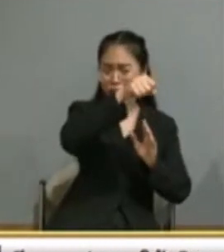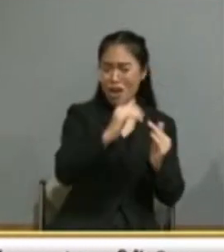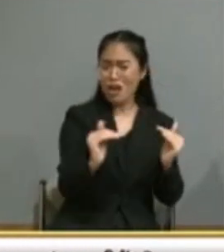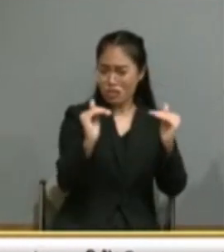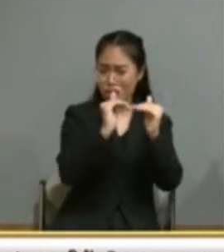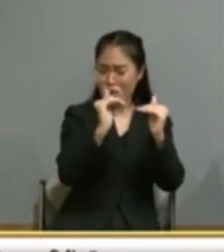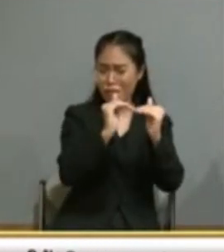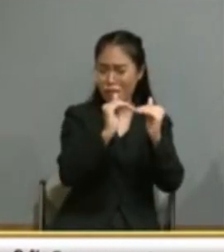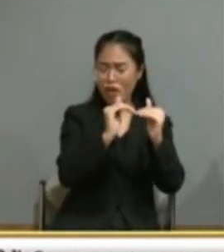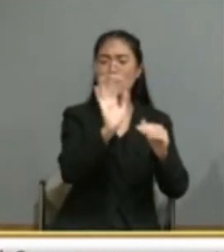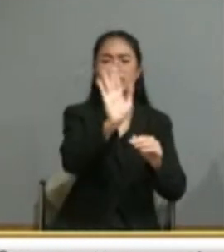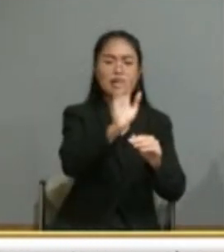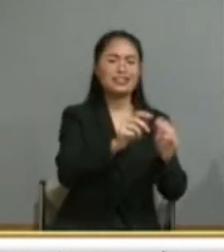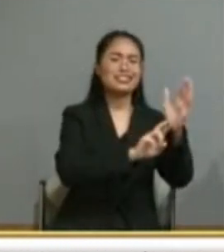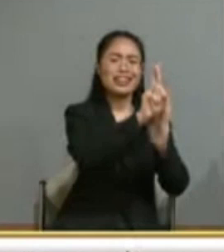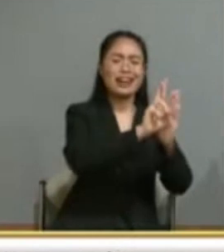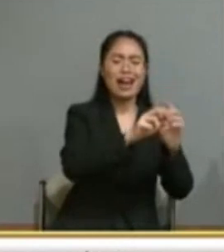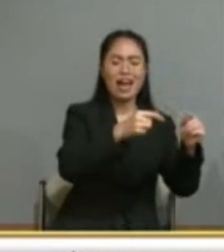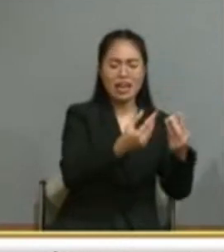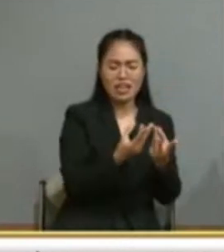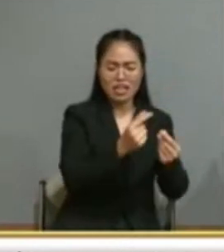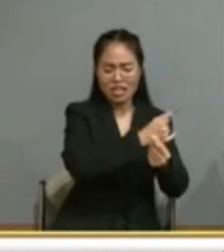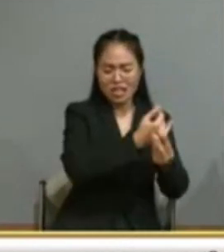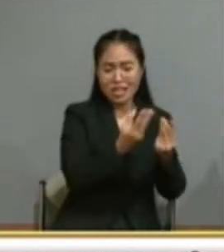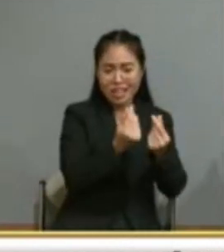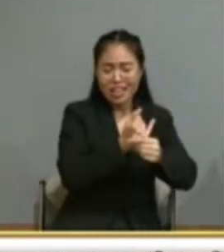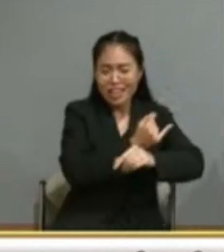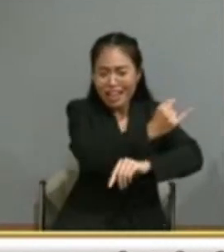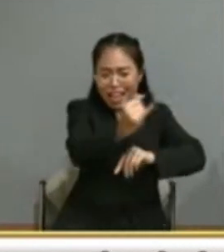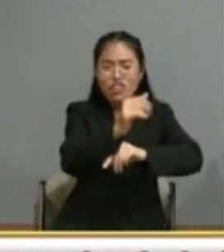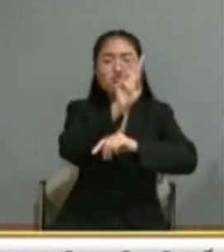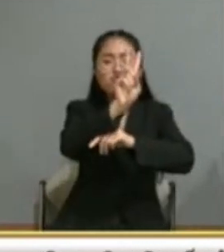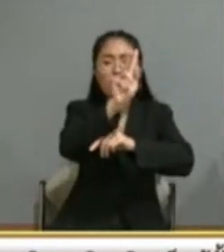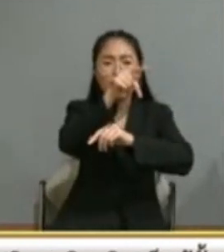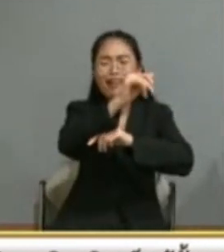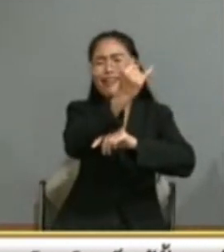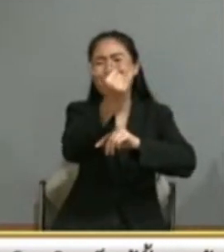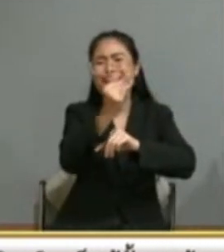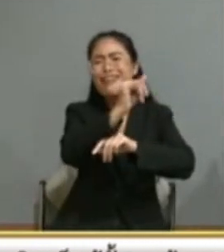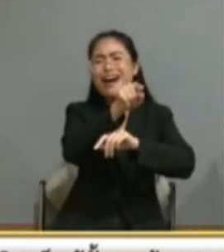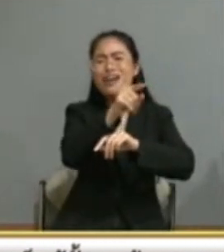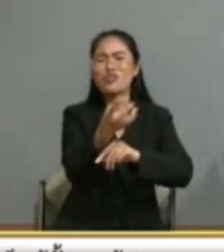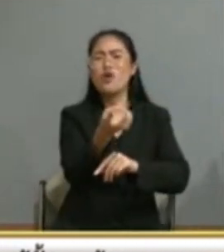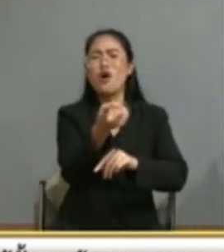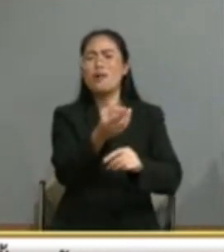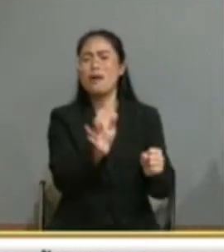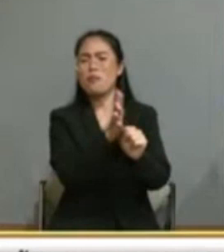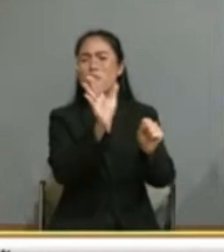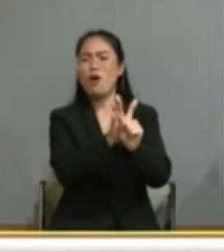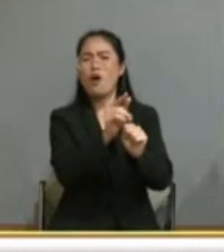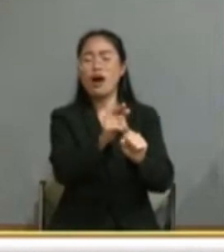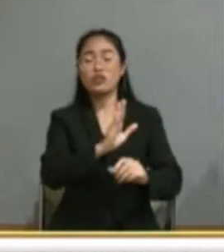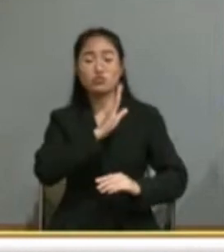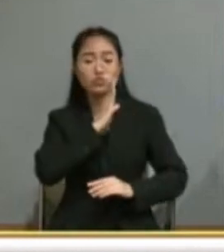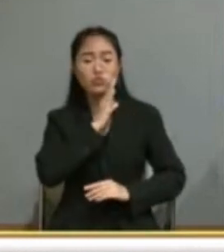เชีงร 2,000 ไ่เชีราย 2,000 ไ่คือ 2,000ล่ตอนนี้ก็ยไมคพอแล้ต้ขยาย